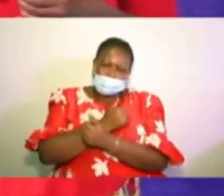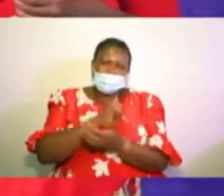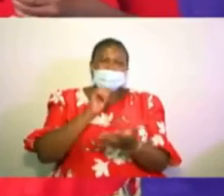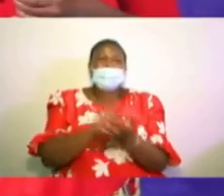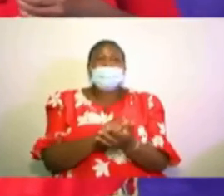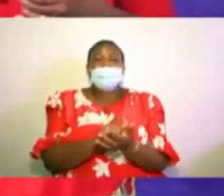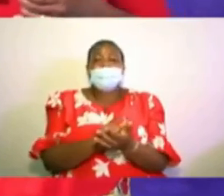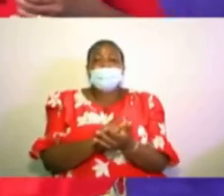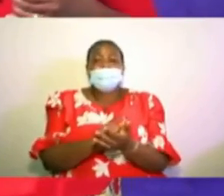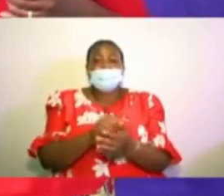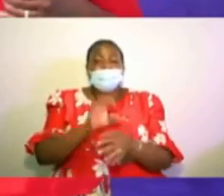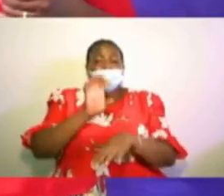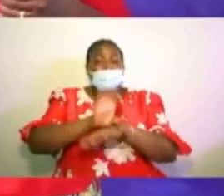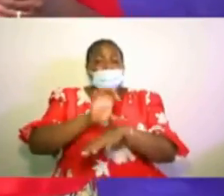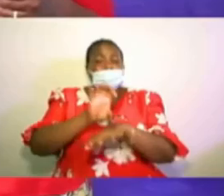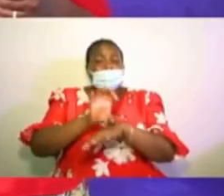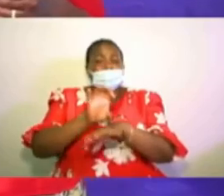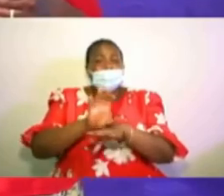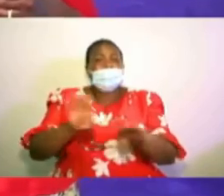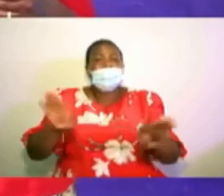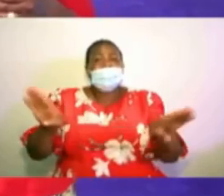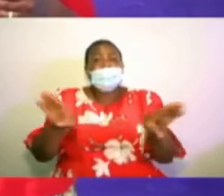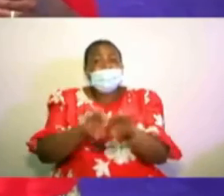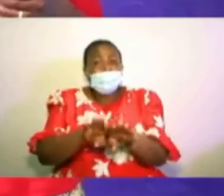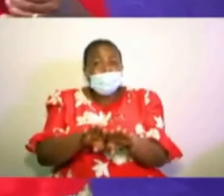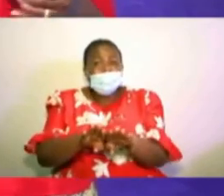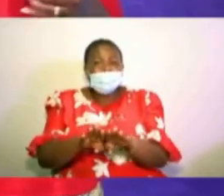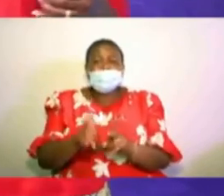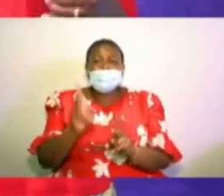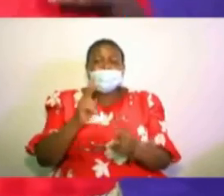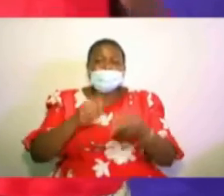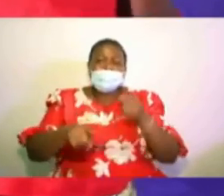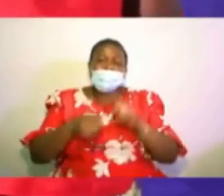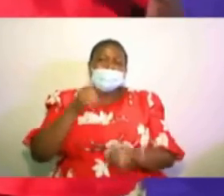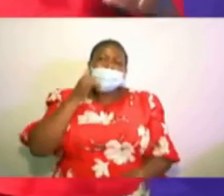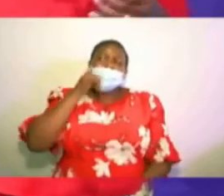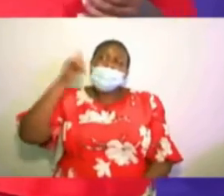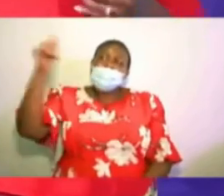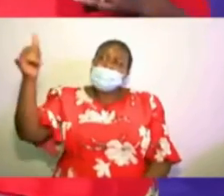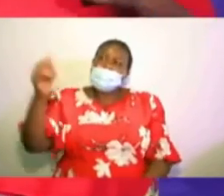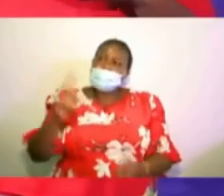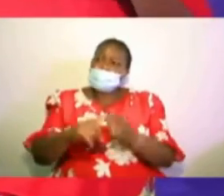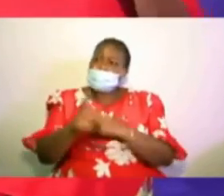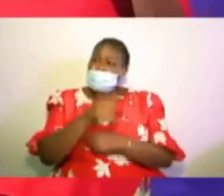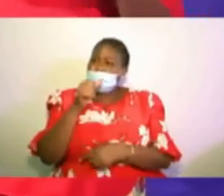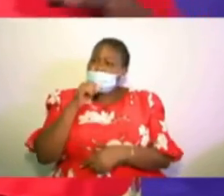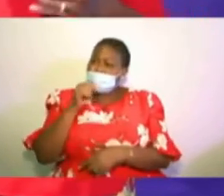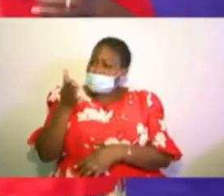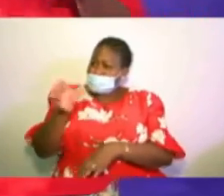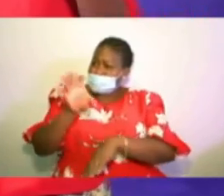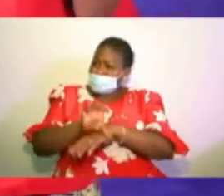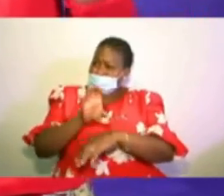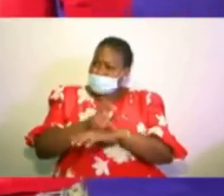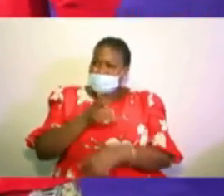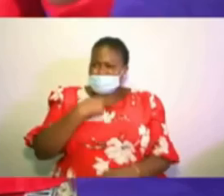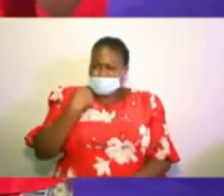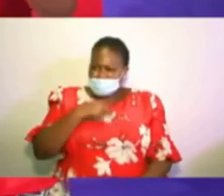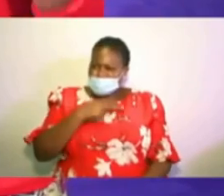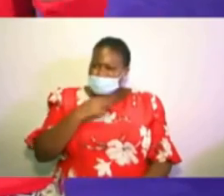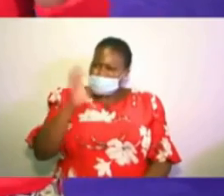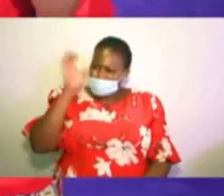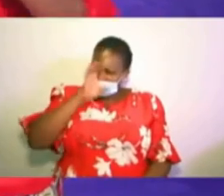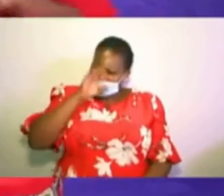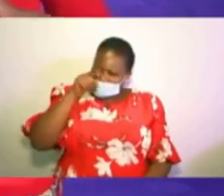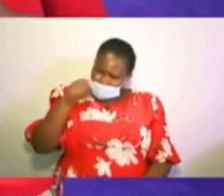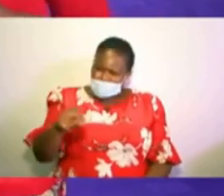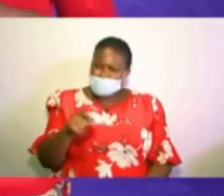church, their friends will be calling them. Say, today, pastor asks of you. Et puis à la fin du culte, ils vont s'appeler pour dire ah, le